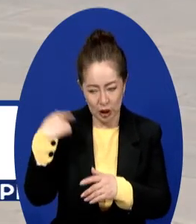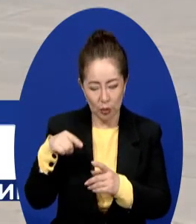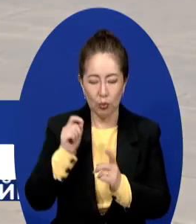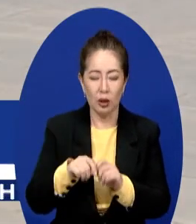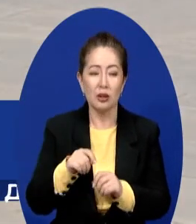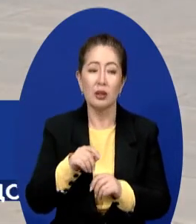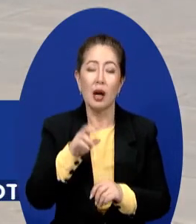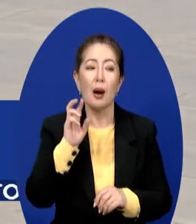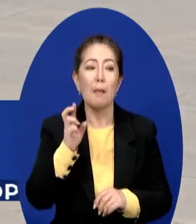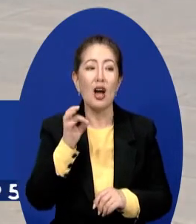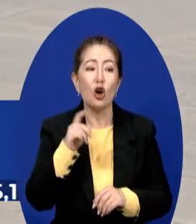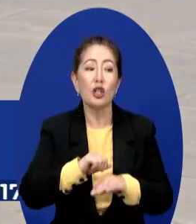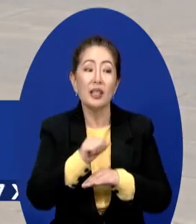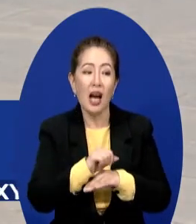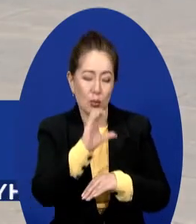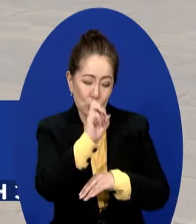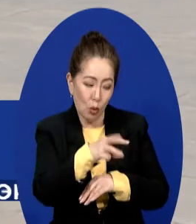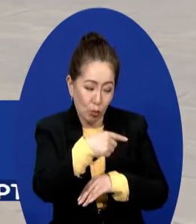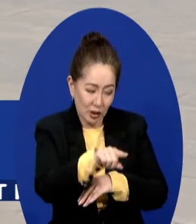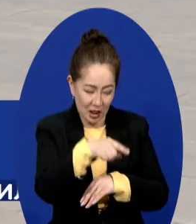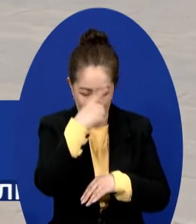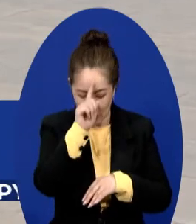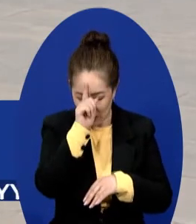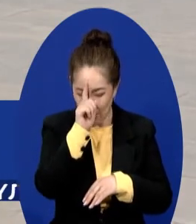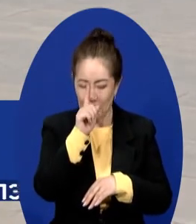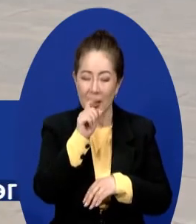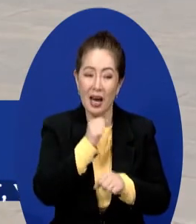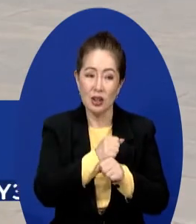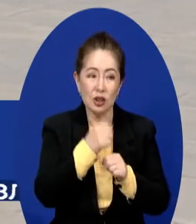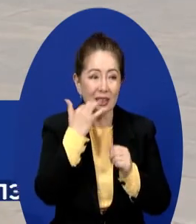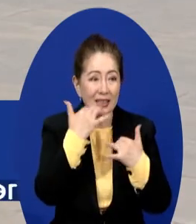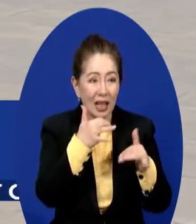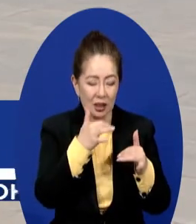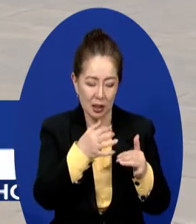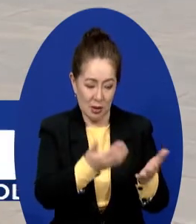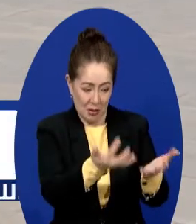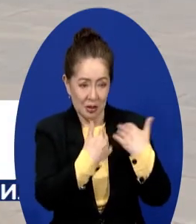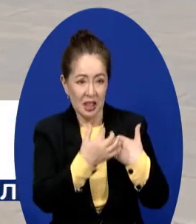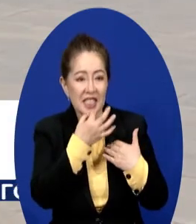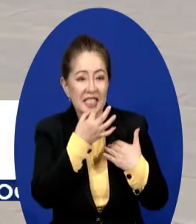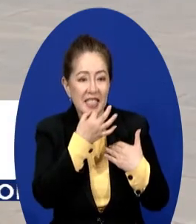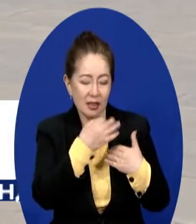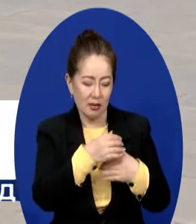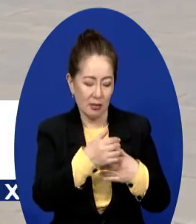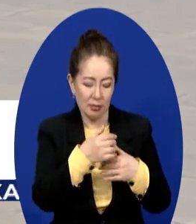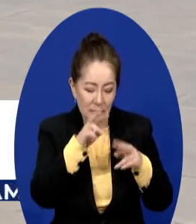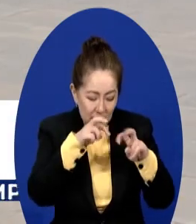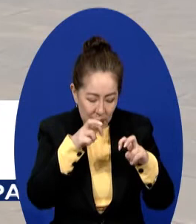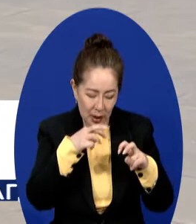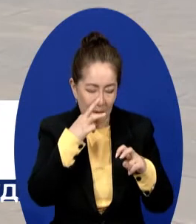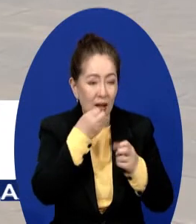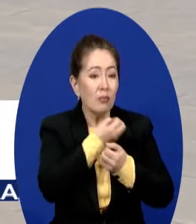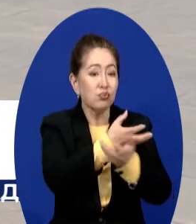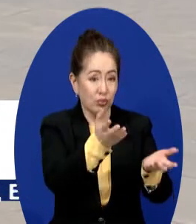харьяа өрхийн эрүүл мэндийн төвийнхаа нийгмийн эрүүл мэндийн ажилтнуудынхаа сурчлагаар одоо эрт илрүүлэх үзлэг ажиллагааны талаар мэдээлэлтэй болцсон. Үзлэг шилгээнд